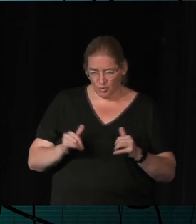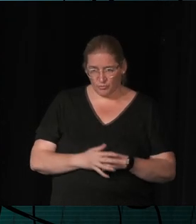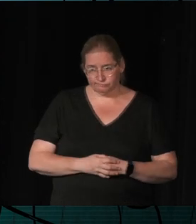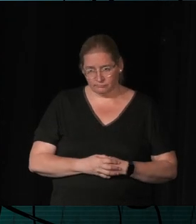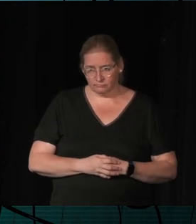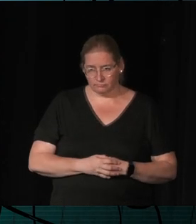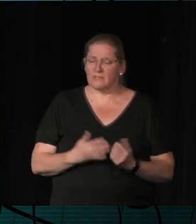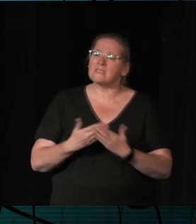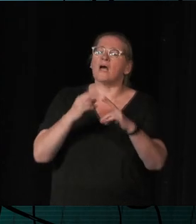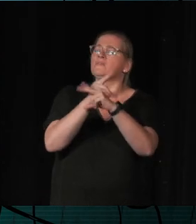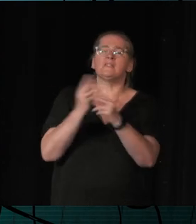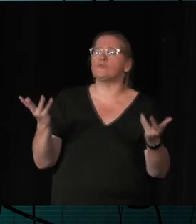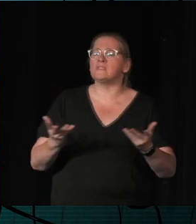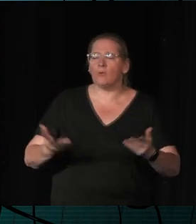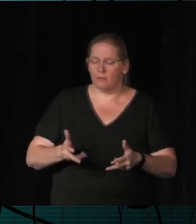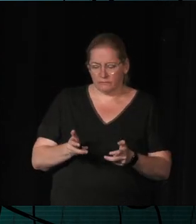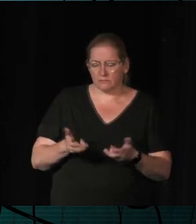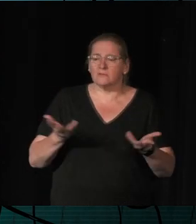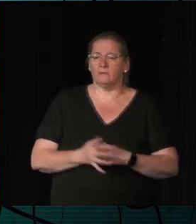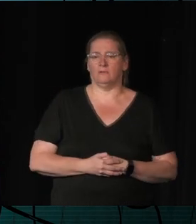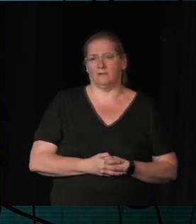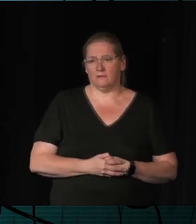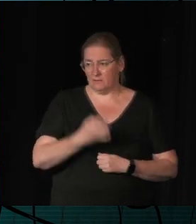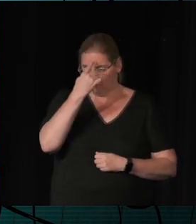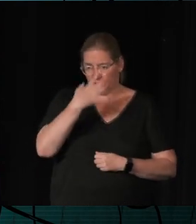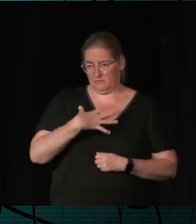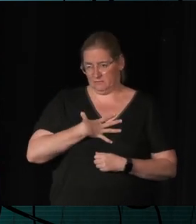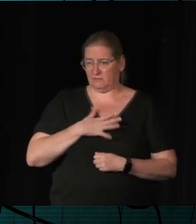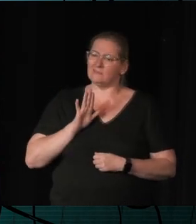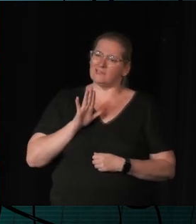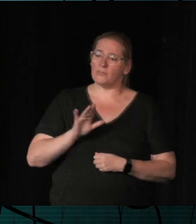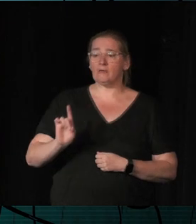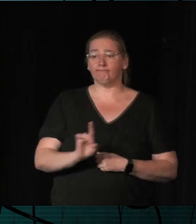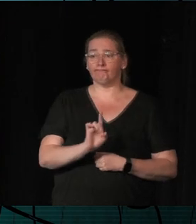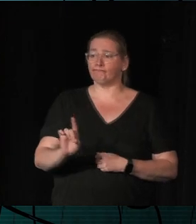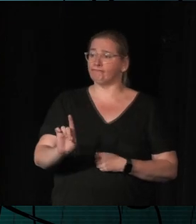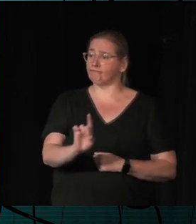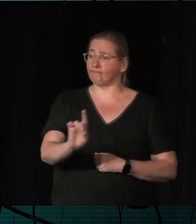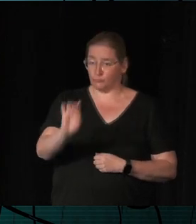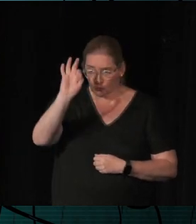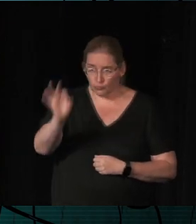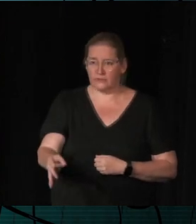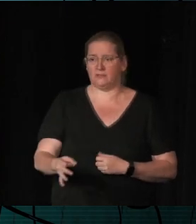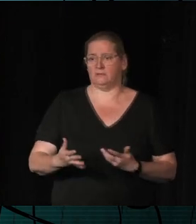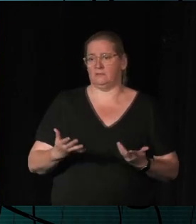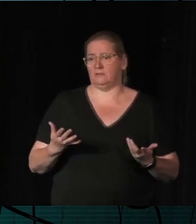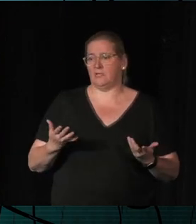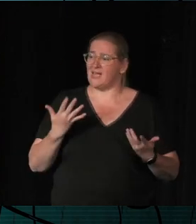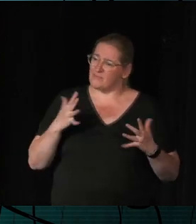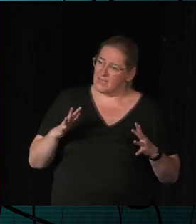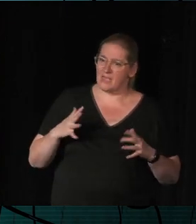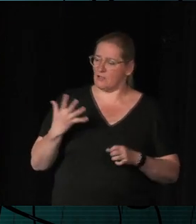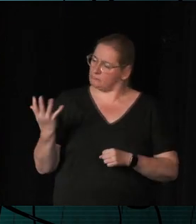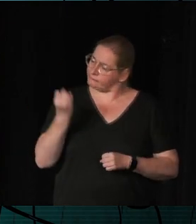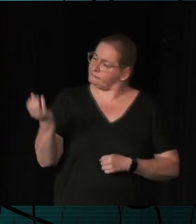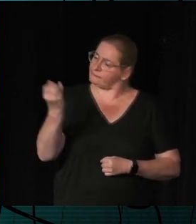réellement un jeu vidéo, mais moi, en tout cas, de mon point de vue, les jeux narratifs sont tout à fait des jeux vidéo, mais ils proposent juste des formes de gratification tout